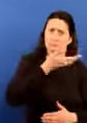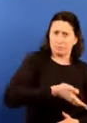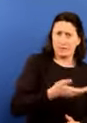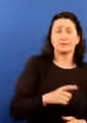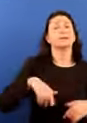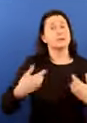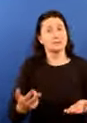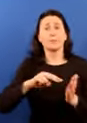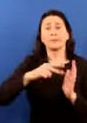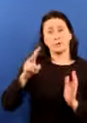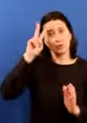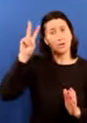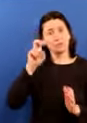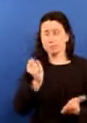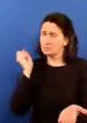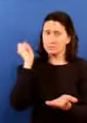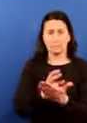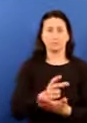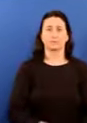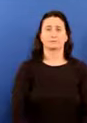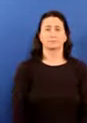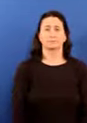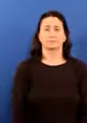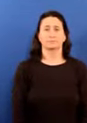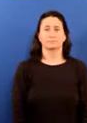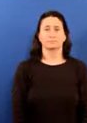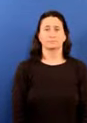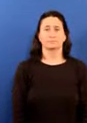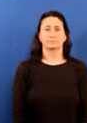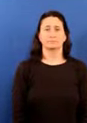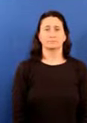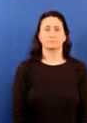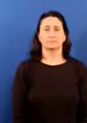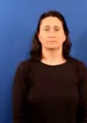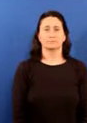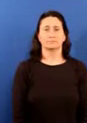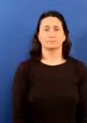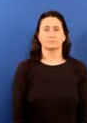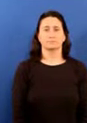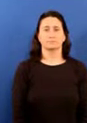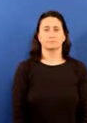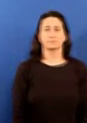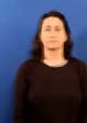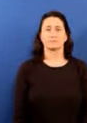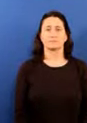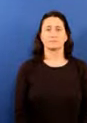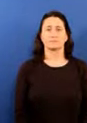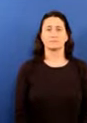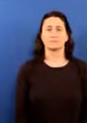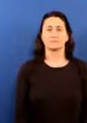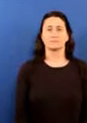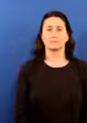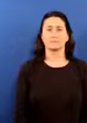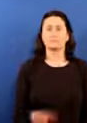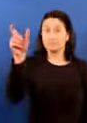eta berkuntzaren aldeko apustu egin behar da. Una buixetan bideratu behar da finantzazio enpresetara, balioa sortarazten duten